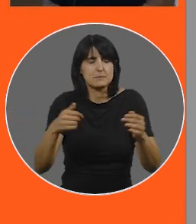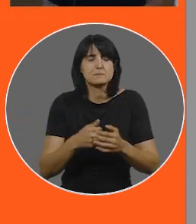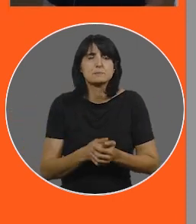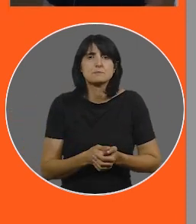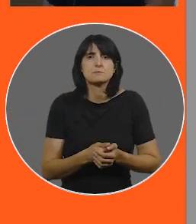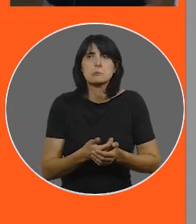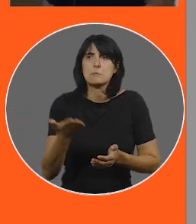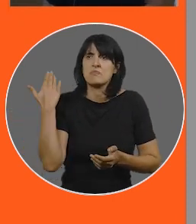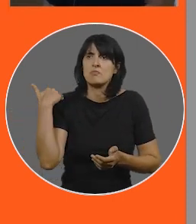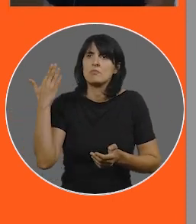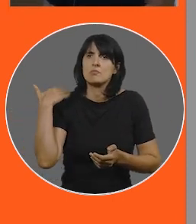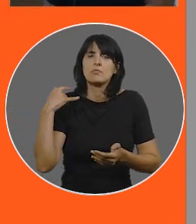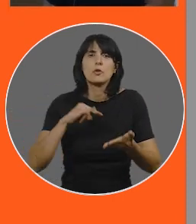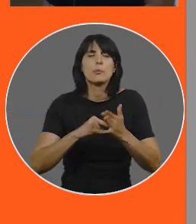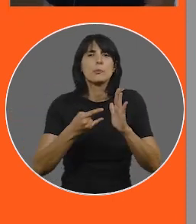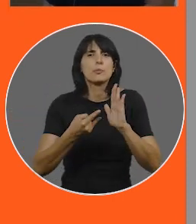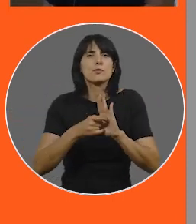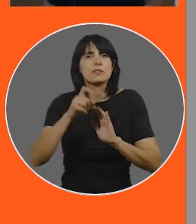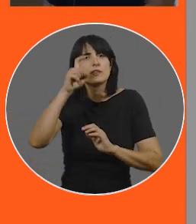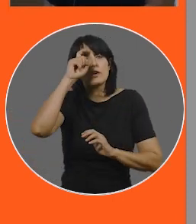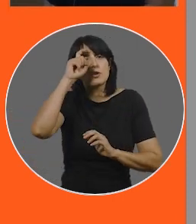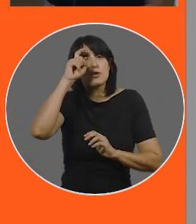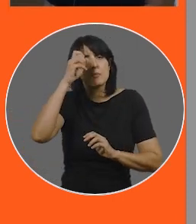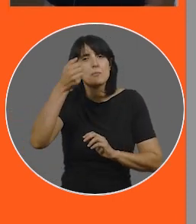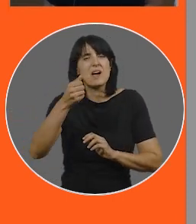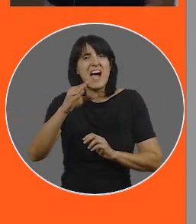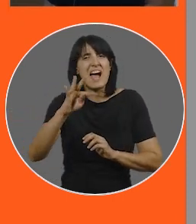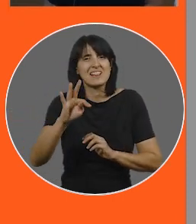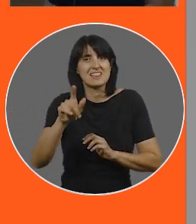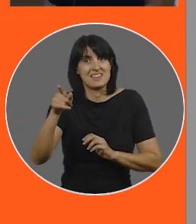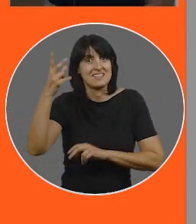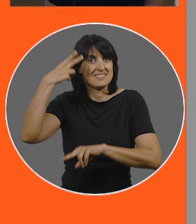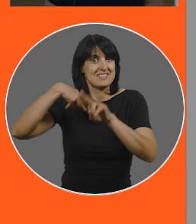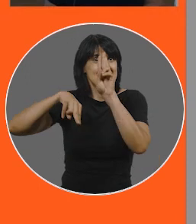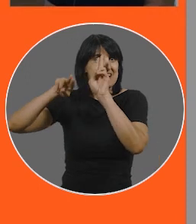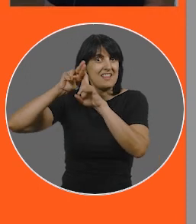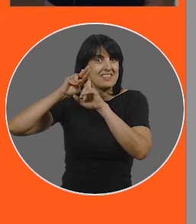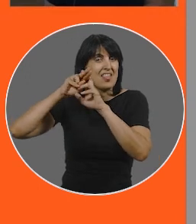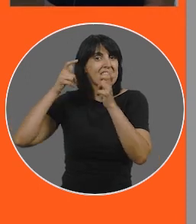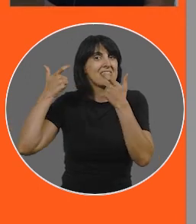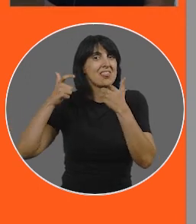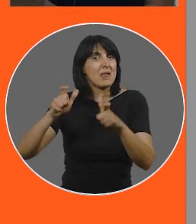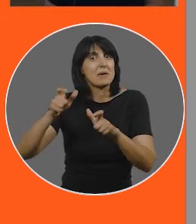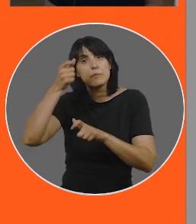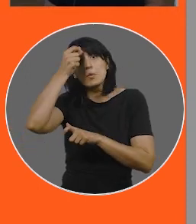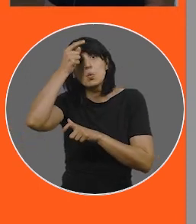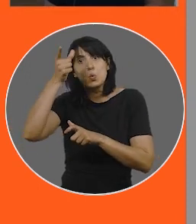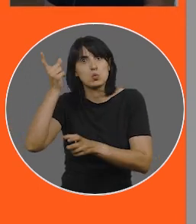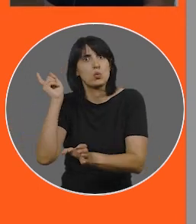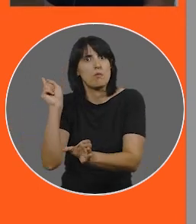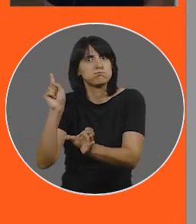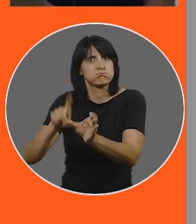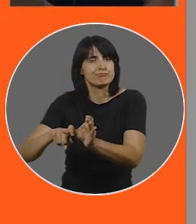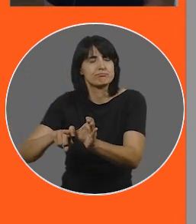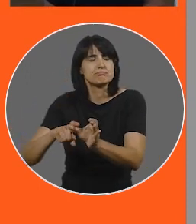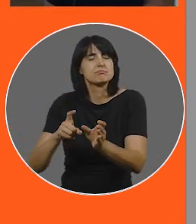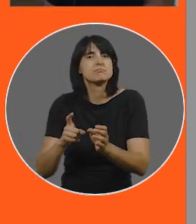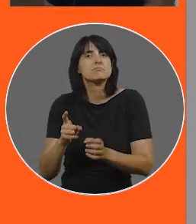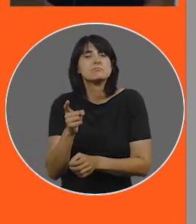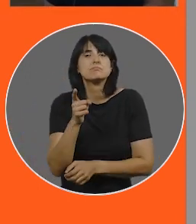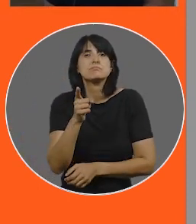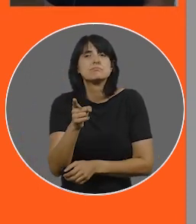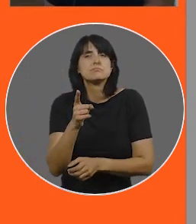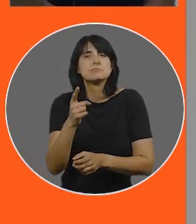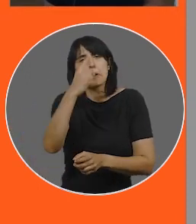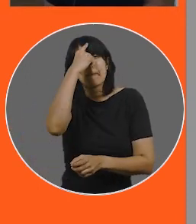exemple, nosaltres vam tenir fa un temps un projecte que es deia ACT, de fet la Generalitat, el Departament de Cultura hi va participar, en què vam